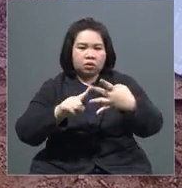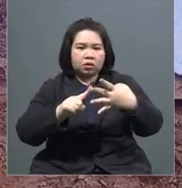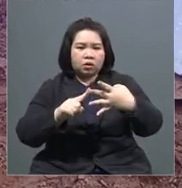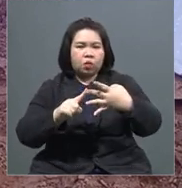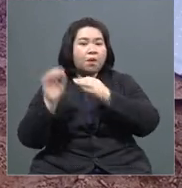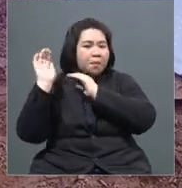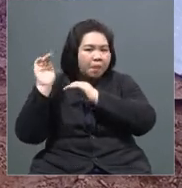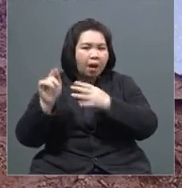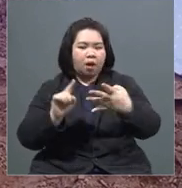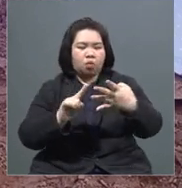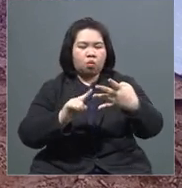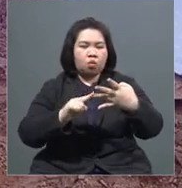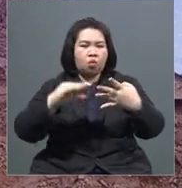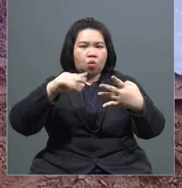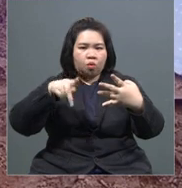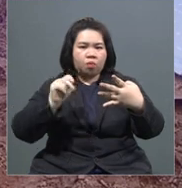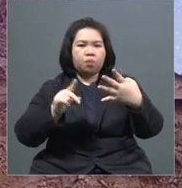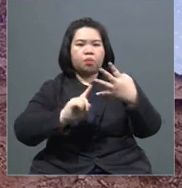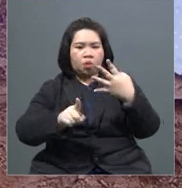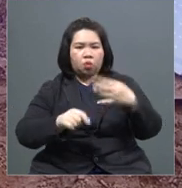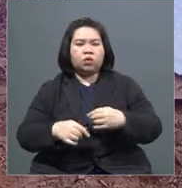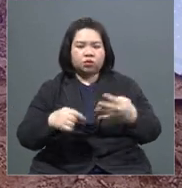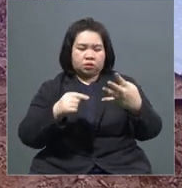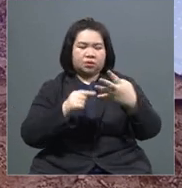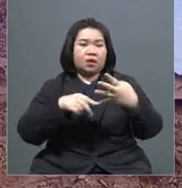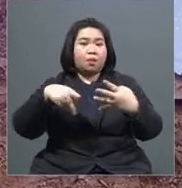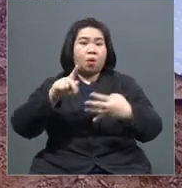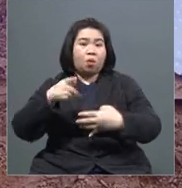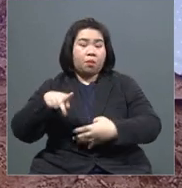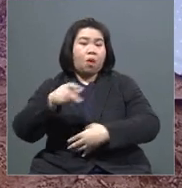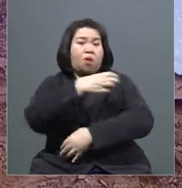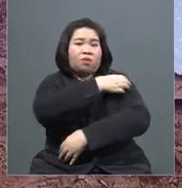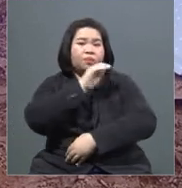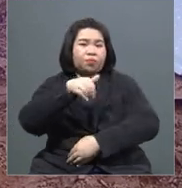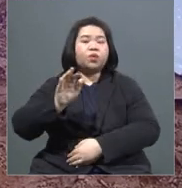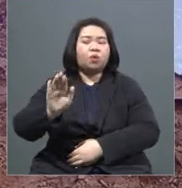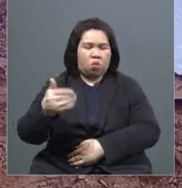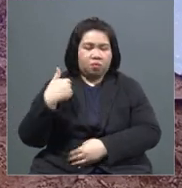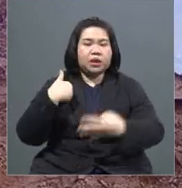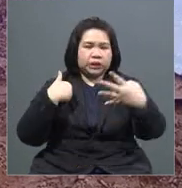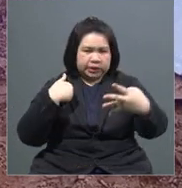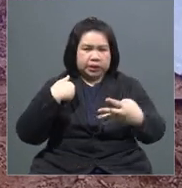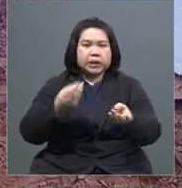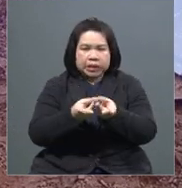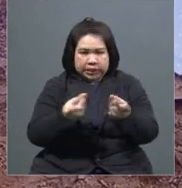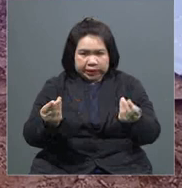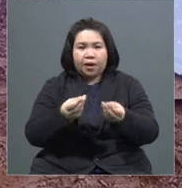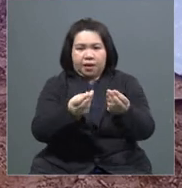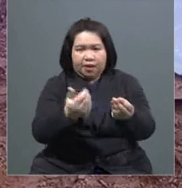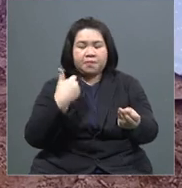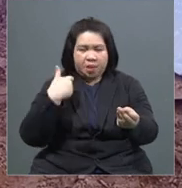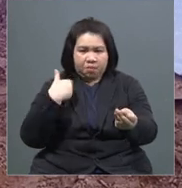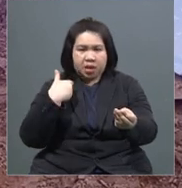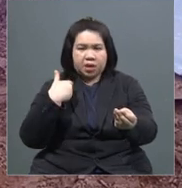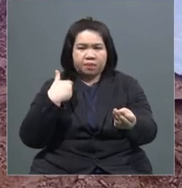พสีแล้วก็ที่บริเวณสำนักงานป้องกันและบรรเทาสาธารณภัยหนองบกเบื้องต้นค่ะทางเทศบาลก็ได้เตรียมกระสอบทรายเอา